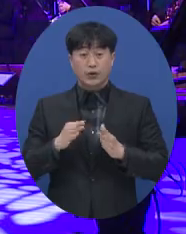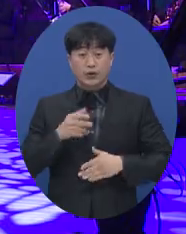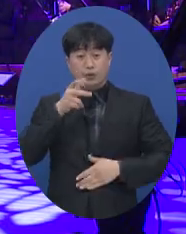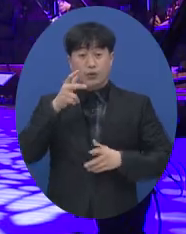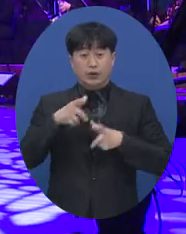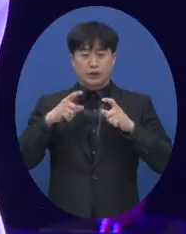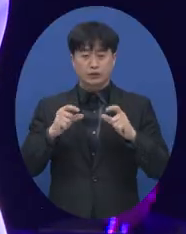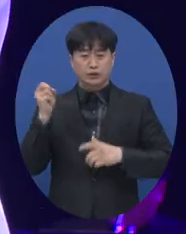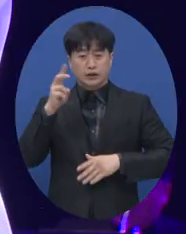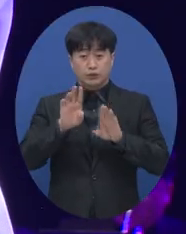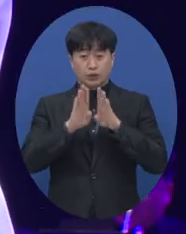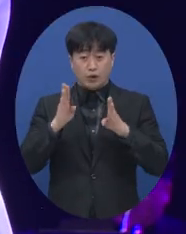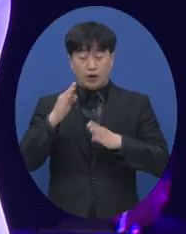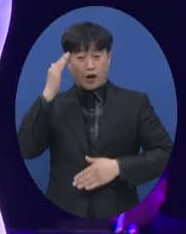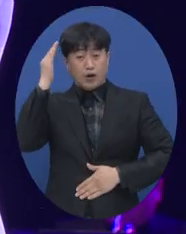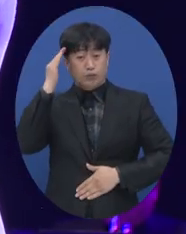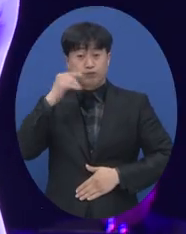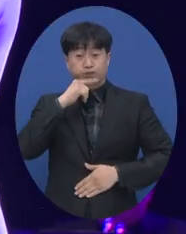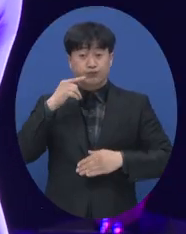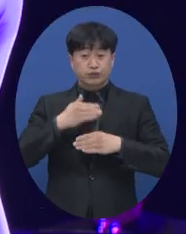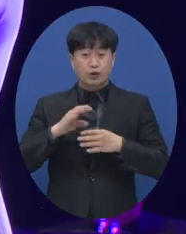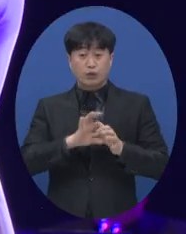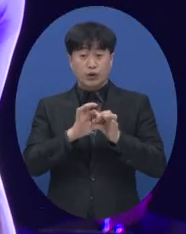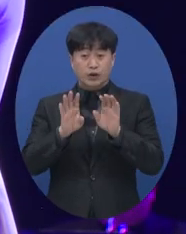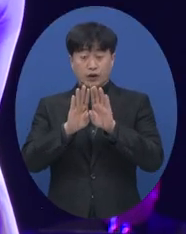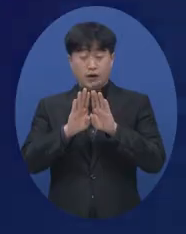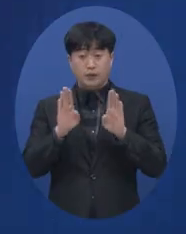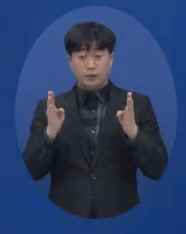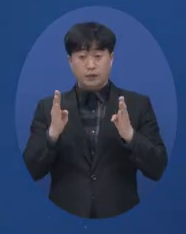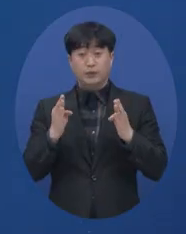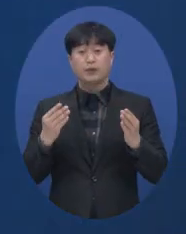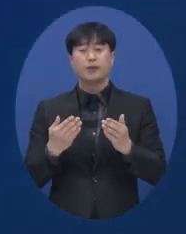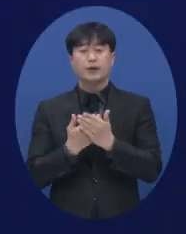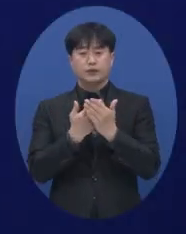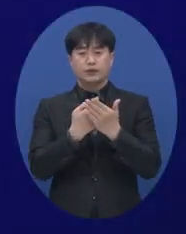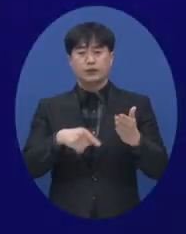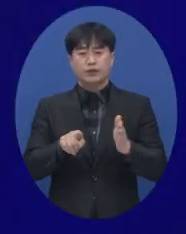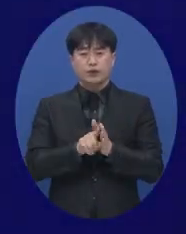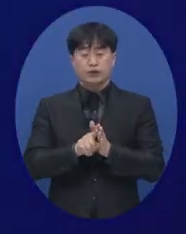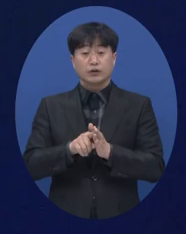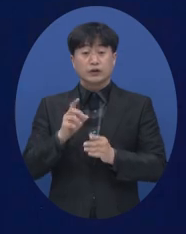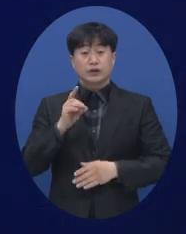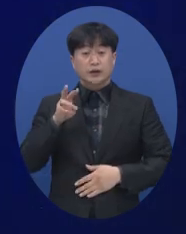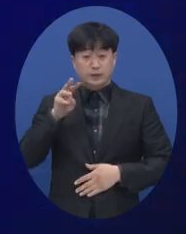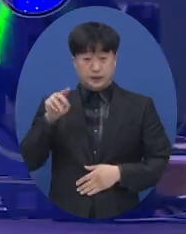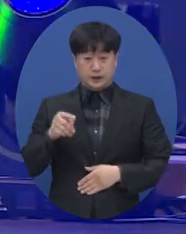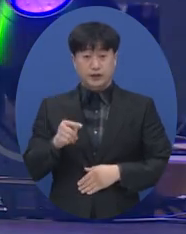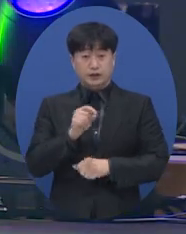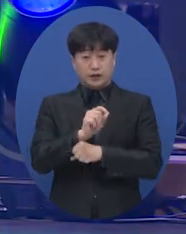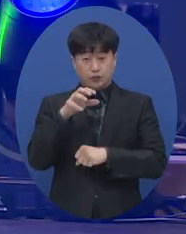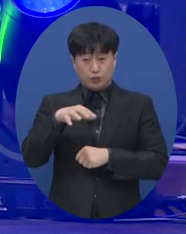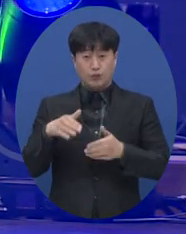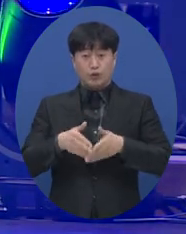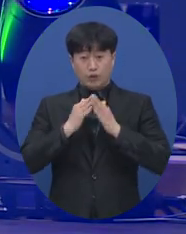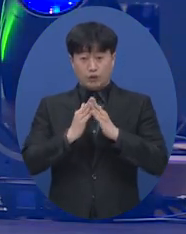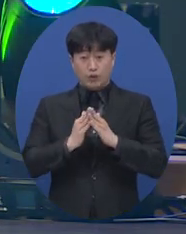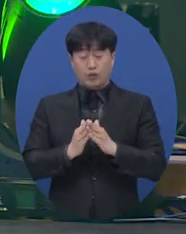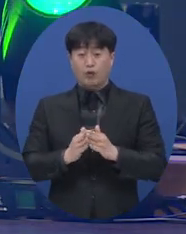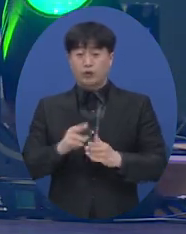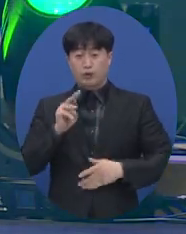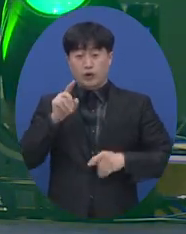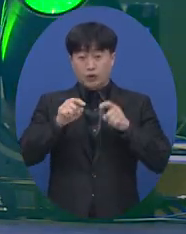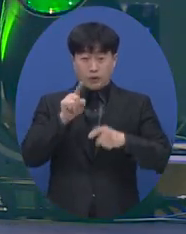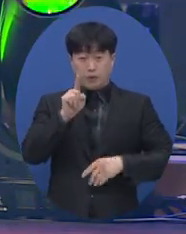개성공단 재개와 남북관계 개선을 위해 DMZ 내 평화부지사 현장 집무실 설치 추진과 개성공단 재개 선언 촉구 3보